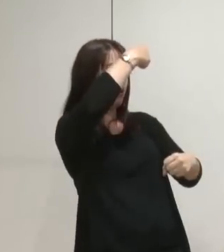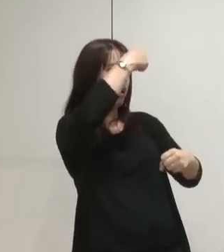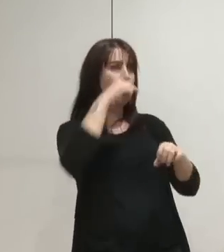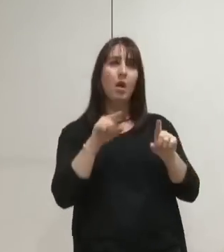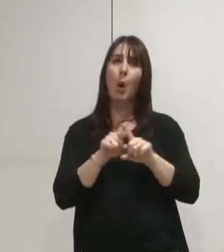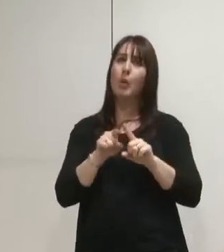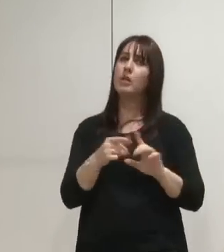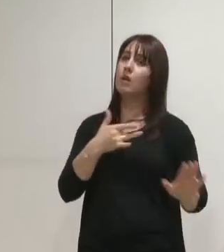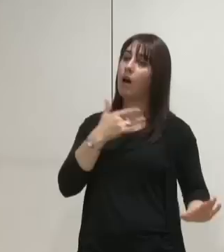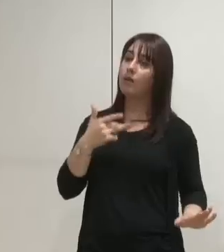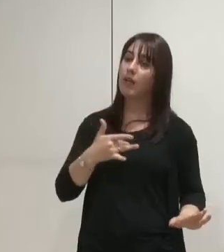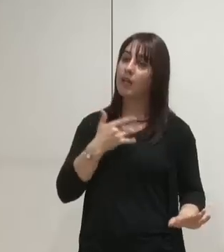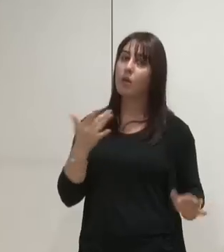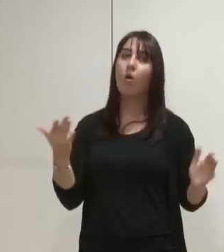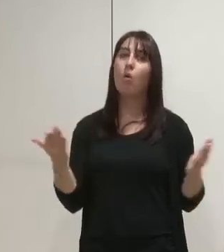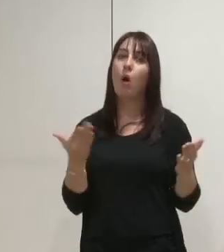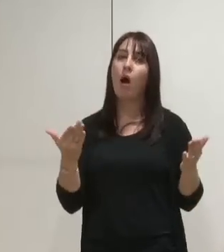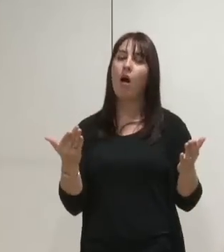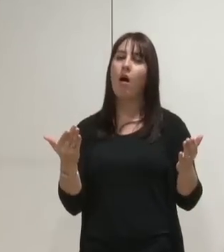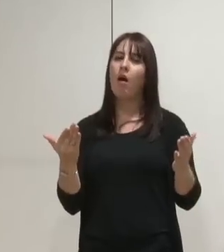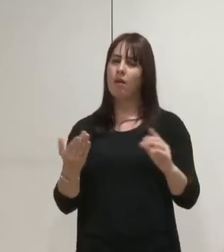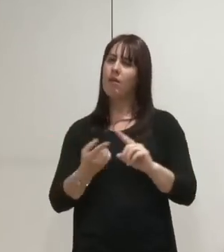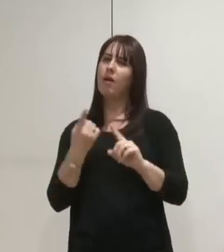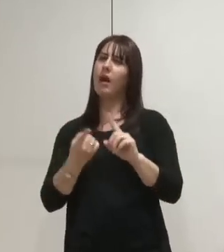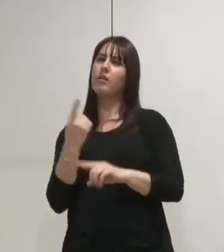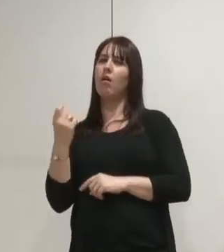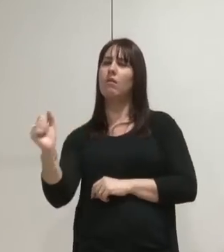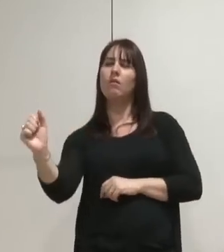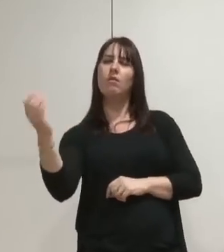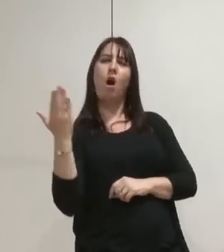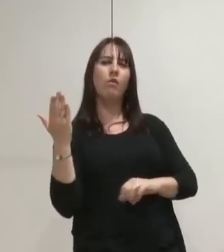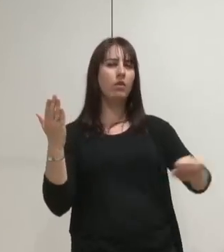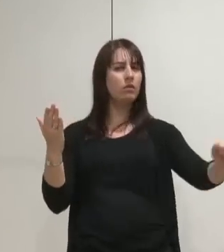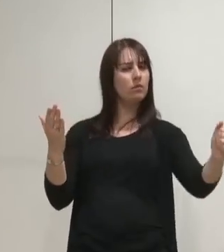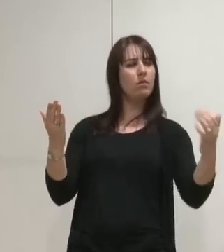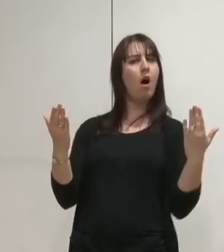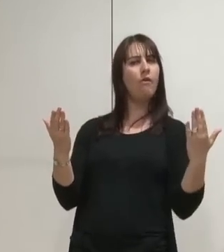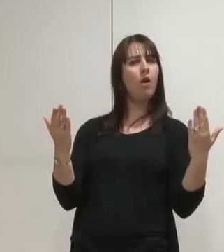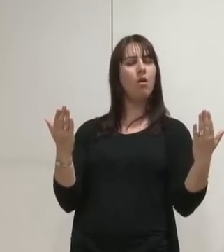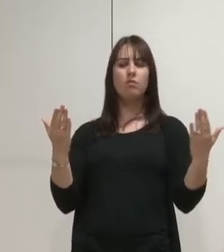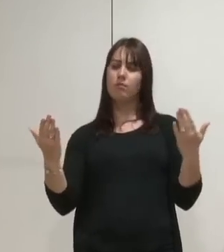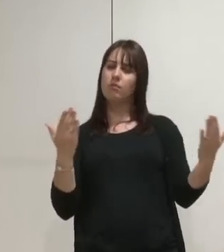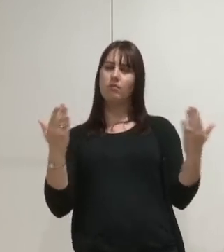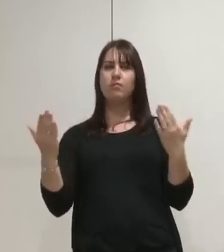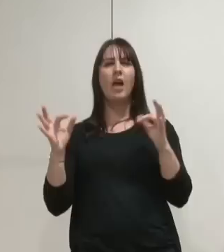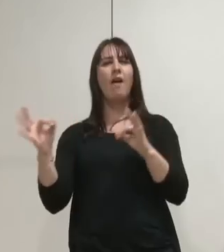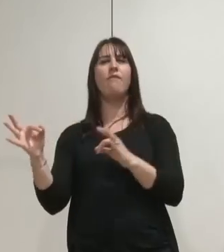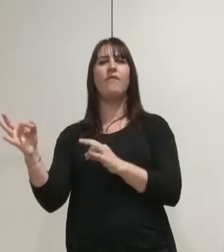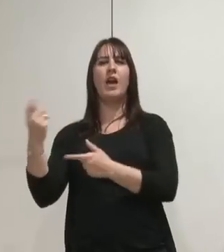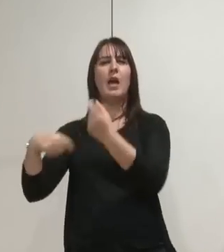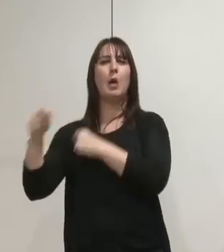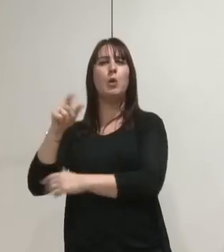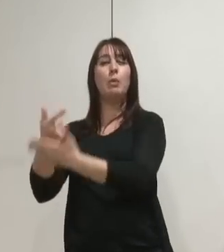intéressant aussi de mettre en tension les offres de nos sociétés d'économie mixte voilà